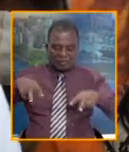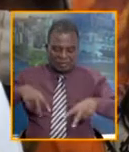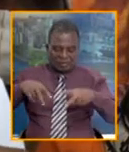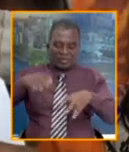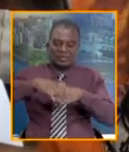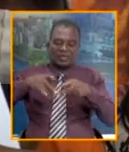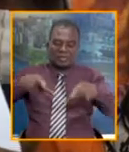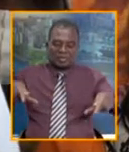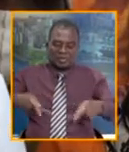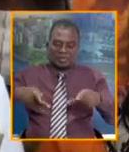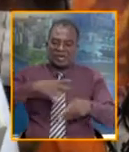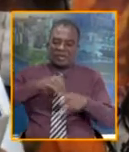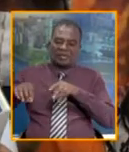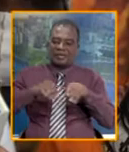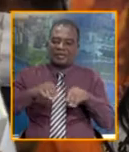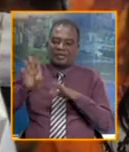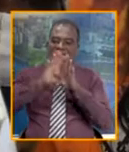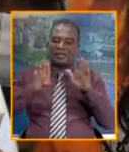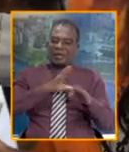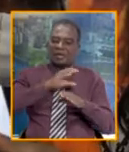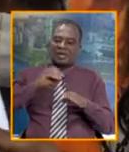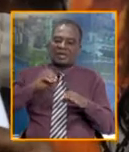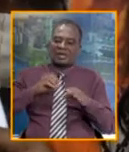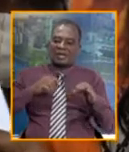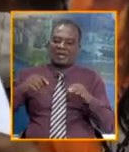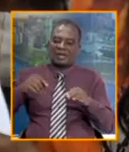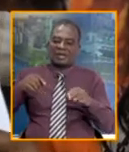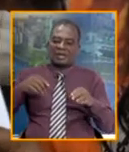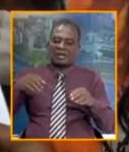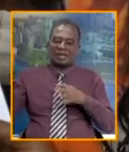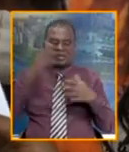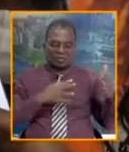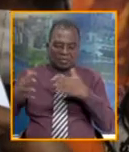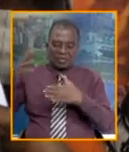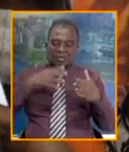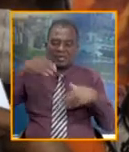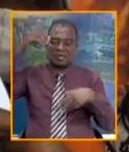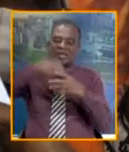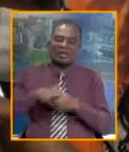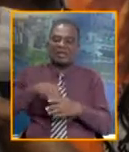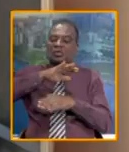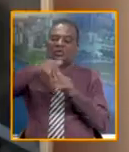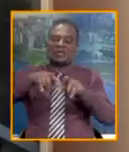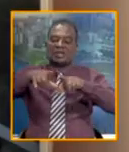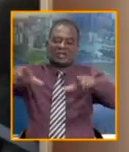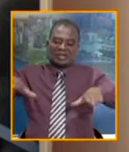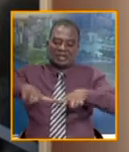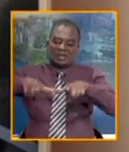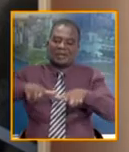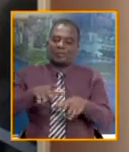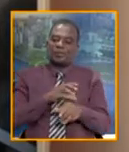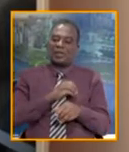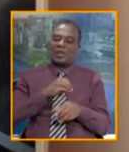sur le terrain et qui vont faire état des germes de conflit, des risques de conflit ou des conflits éventuels. Et ce sont ces informations que nous allons porter à la presse, mais